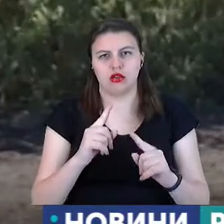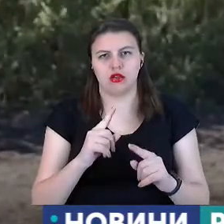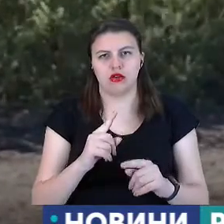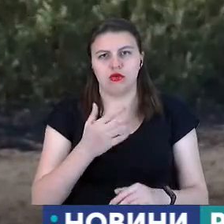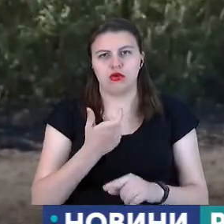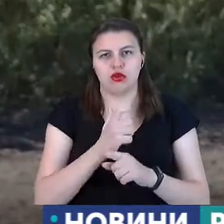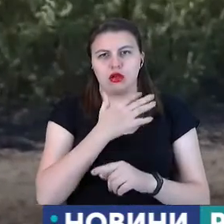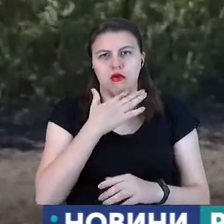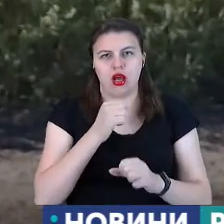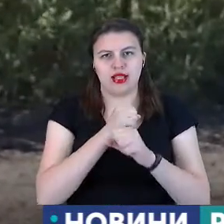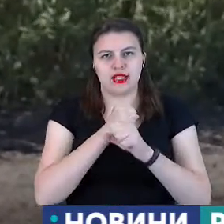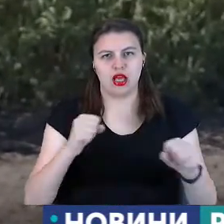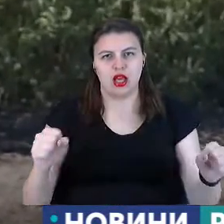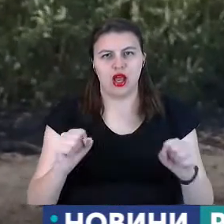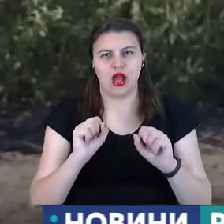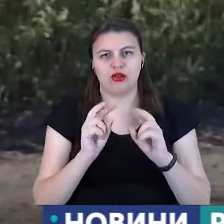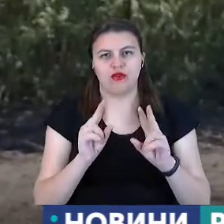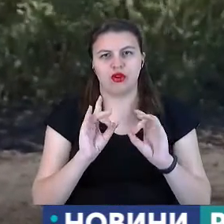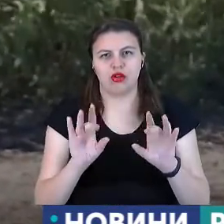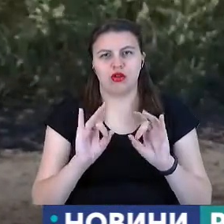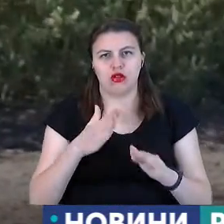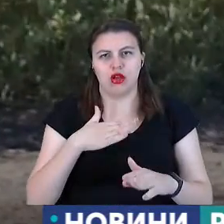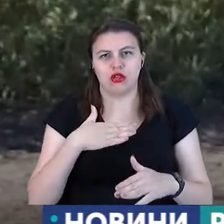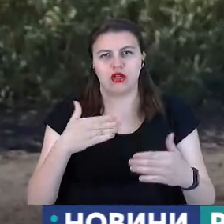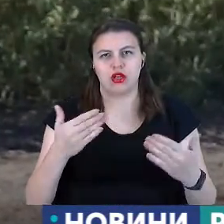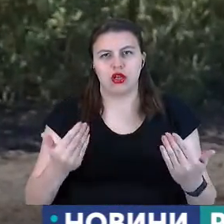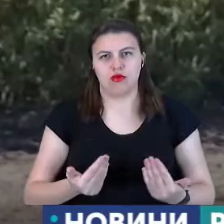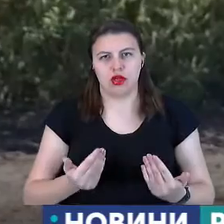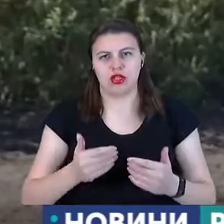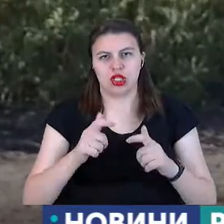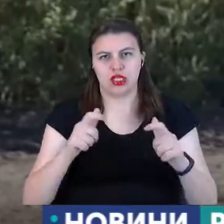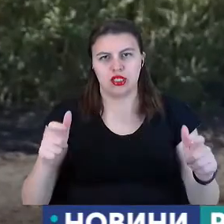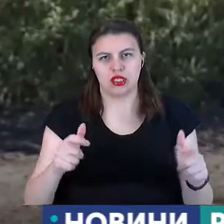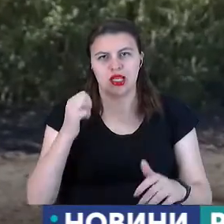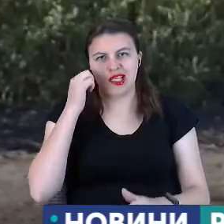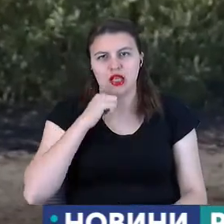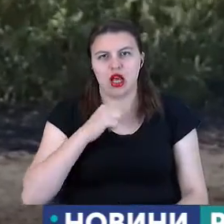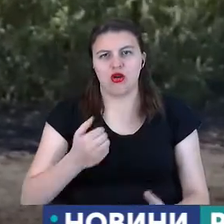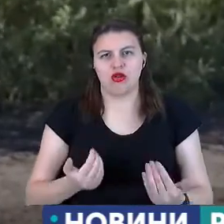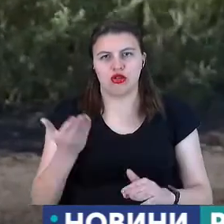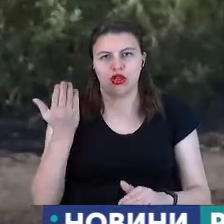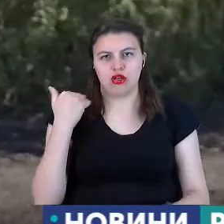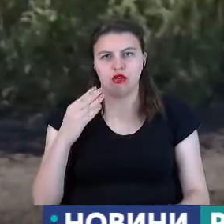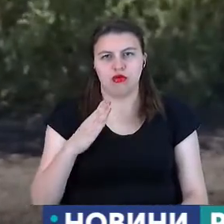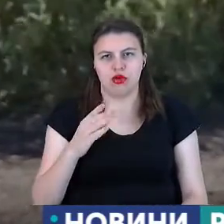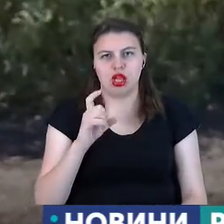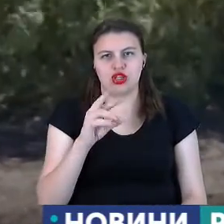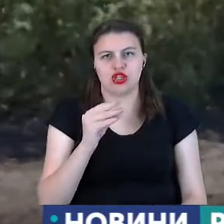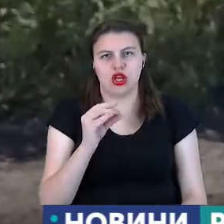як розказують наші мешканці старожили, вони кажуть, що тут було зірвано ешелон під час Великої світової